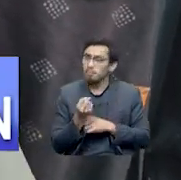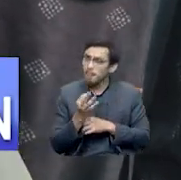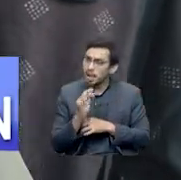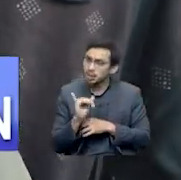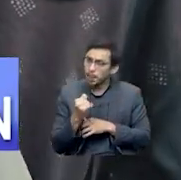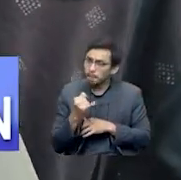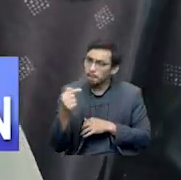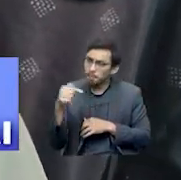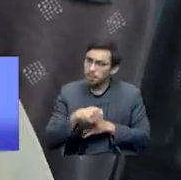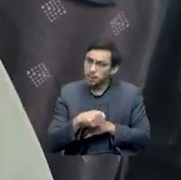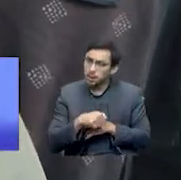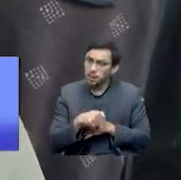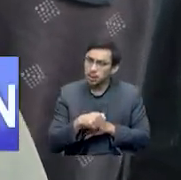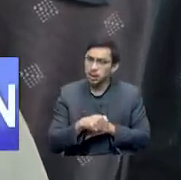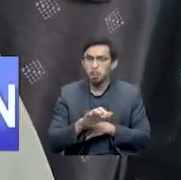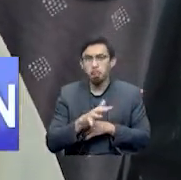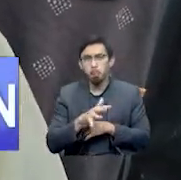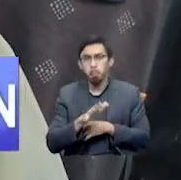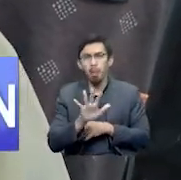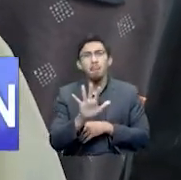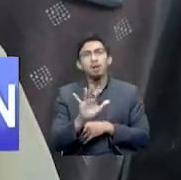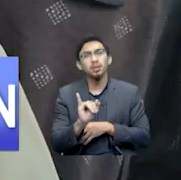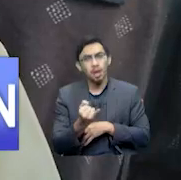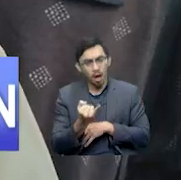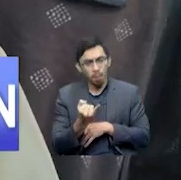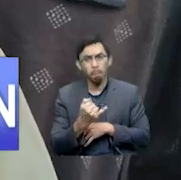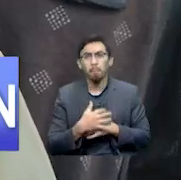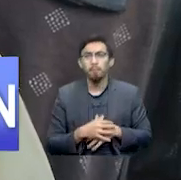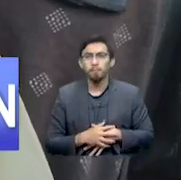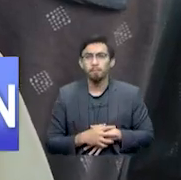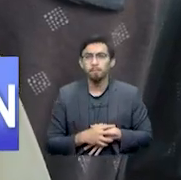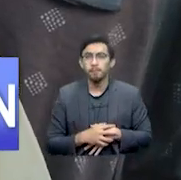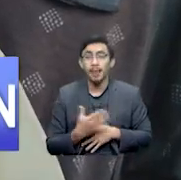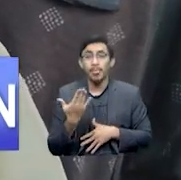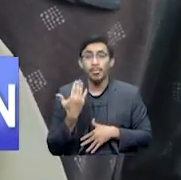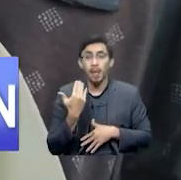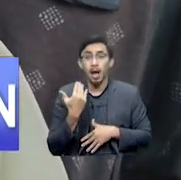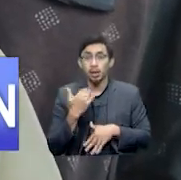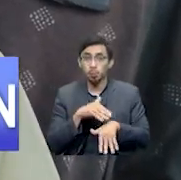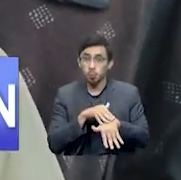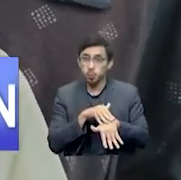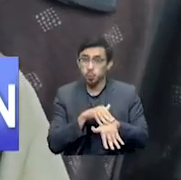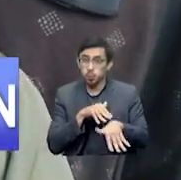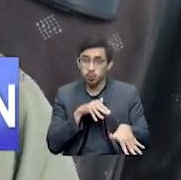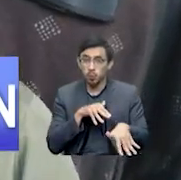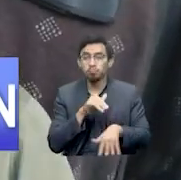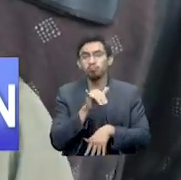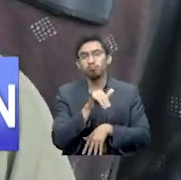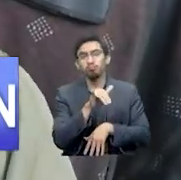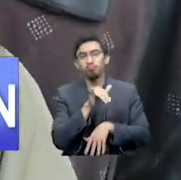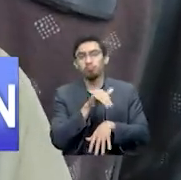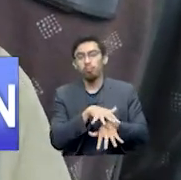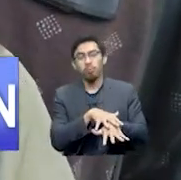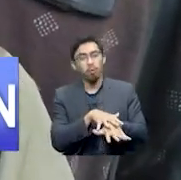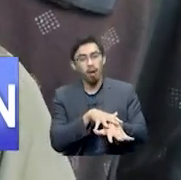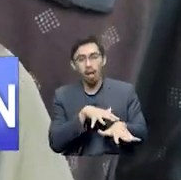sampai sini hampir 5 jam. Terus tadi ngantri nggak tadi di sini? Ngantri. Di mana tadi ngantrinya? Di